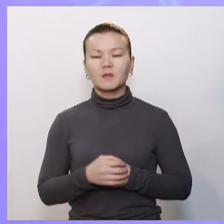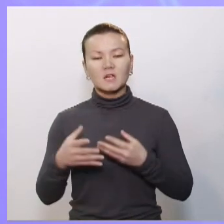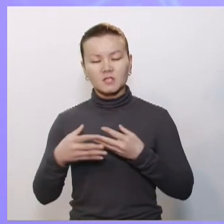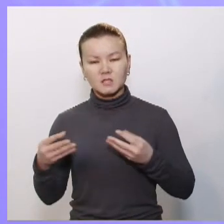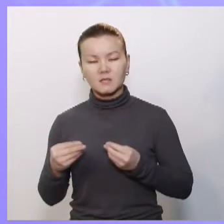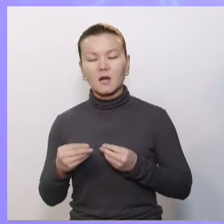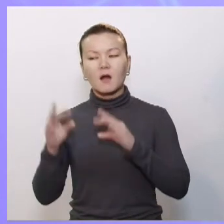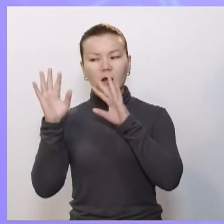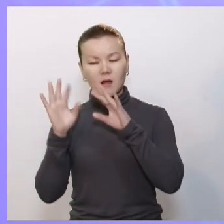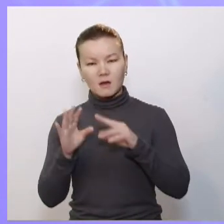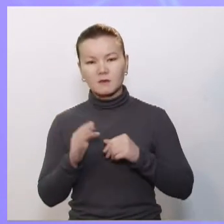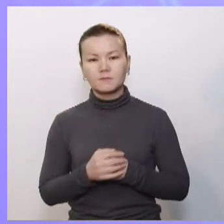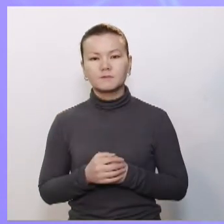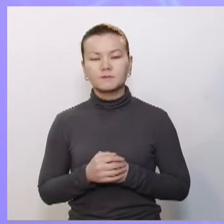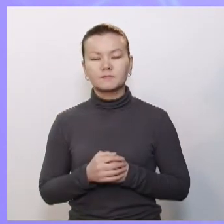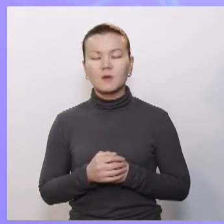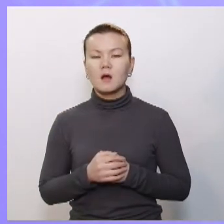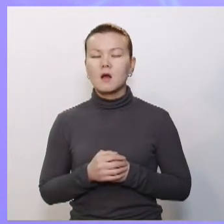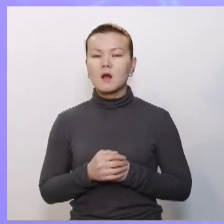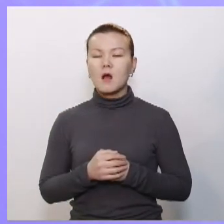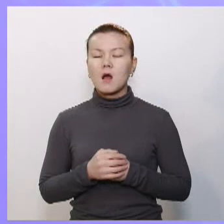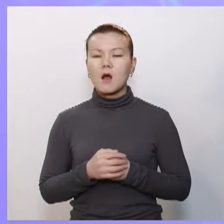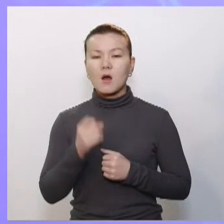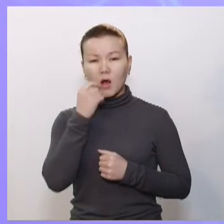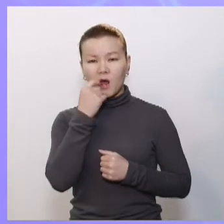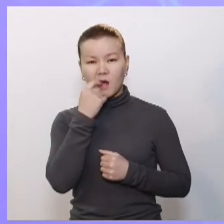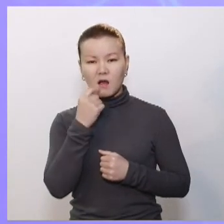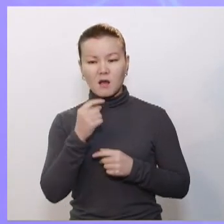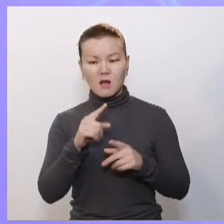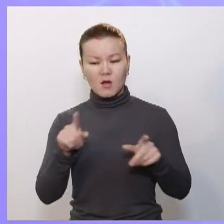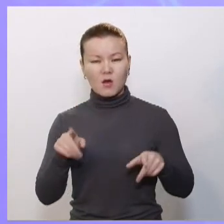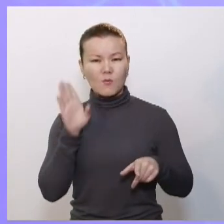Жазында кар, муз эрит,